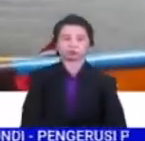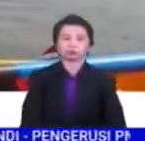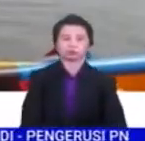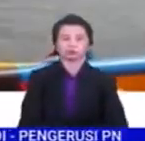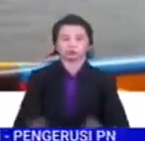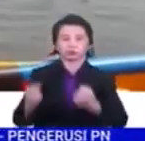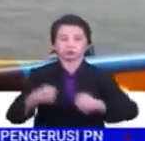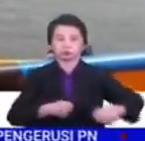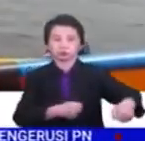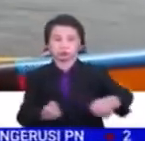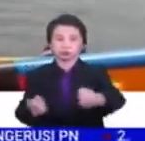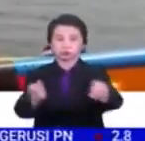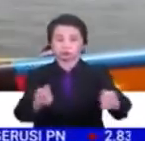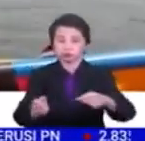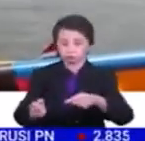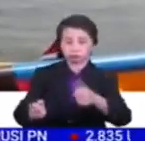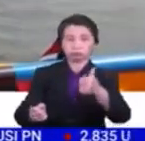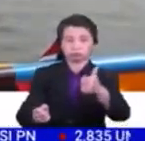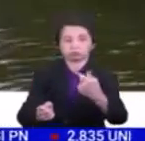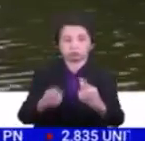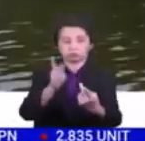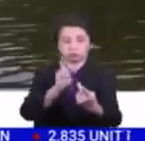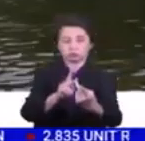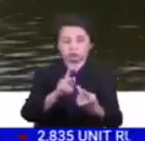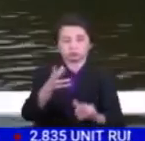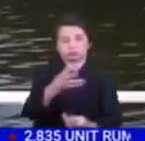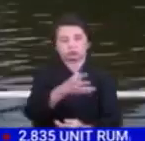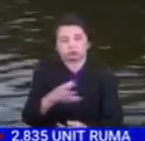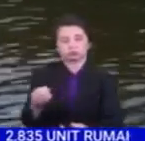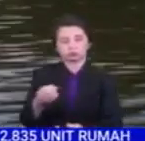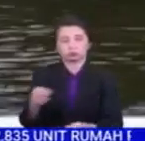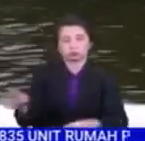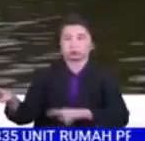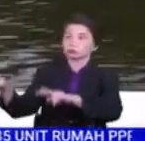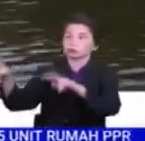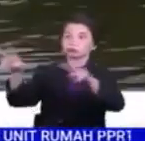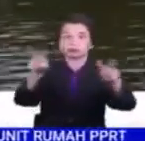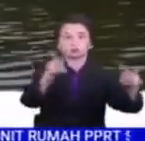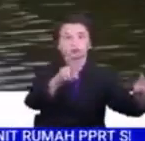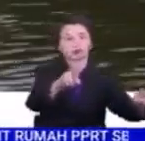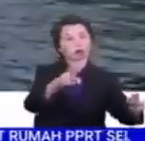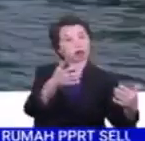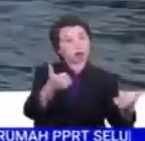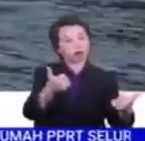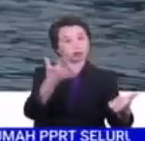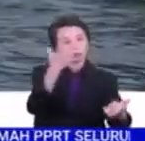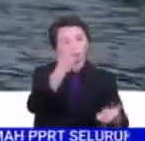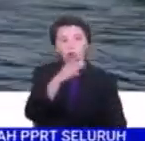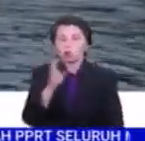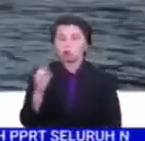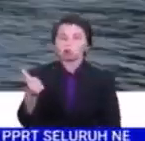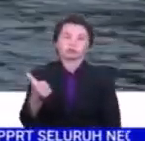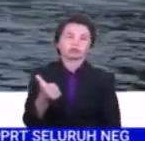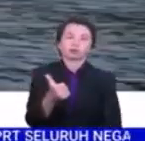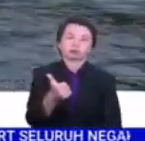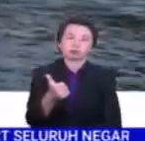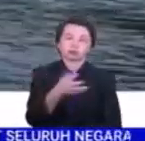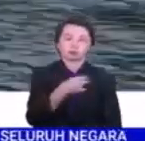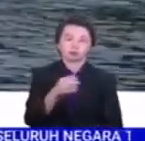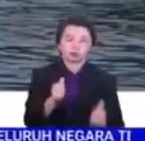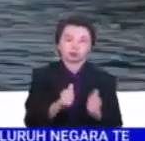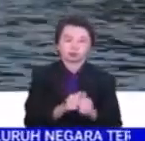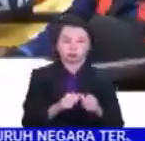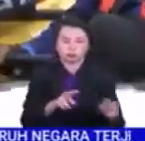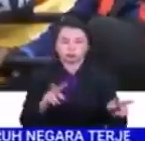Sungai ini sangat sesuai untuk beginner serta pemandangannya sangat-sangat menakjubkan dengan